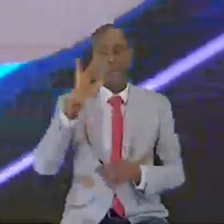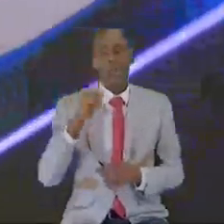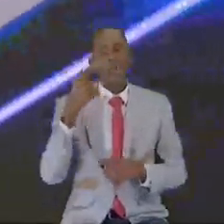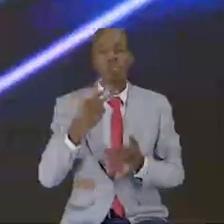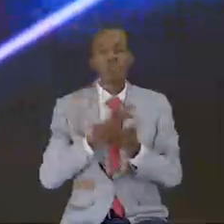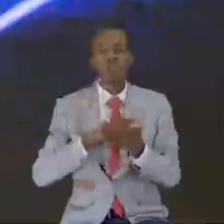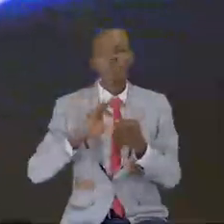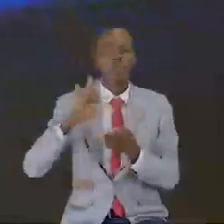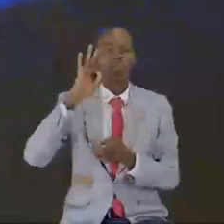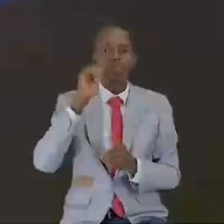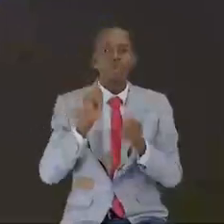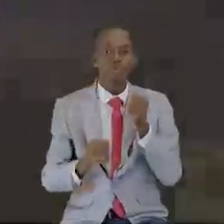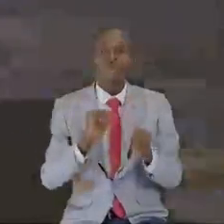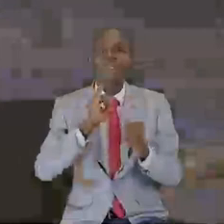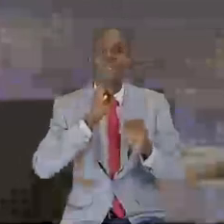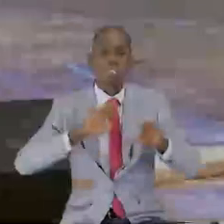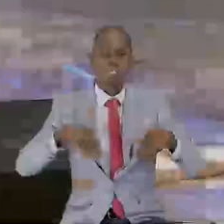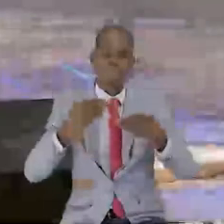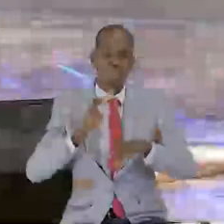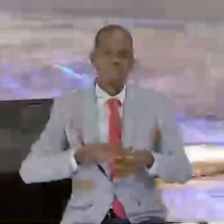été donné.